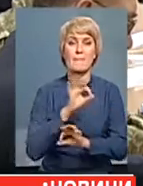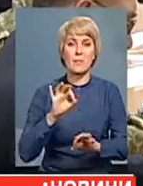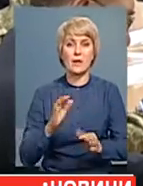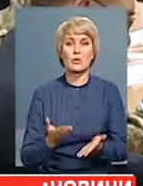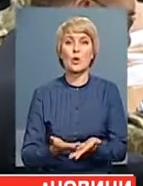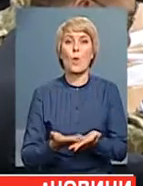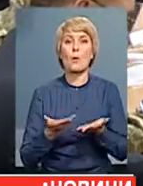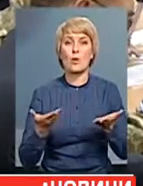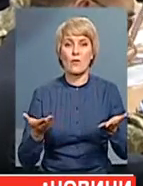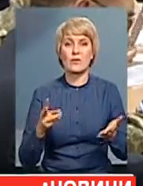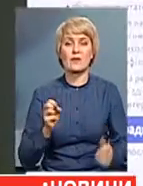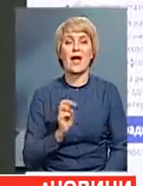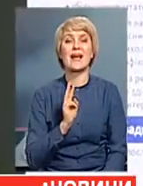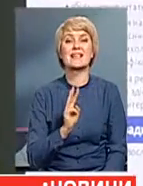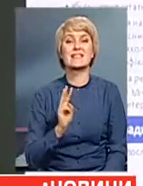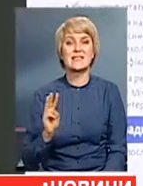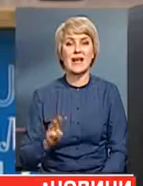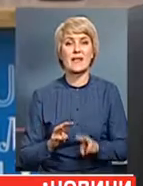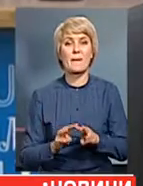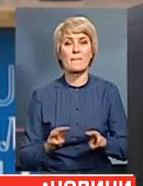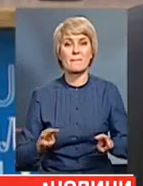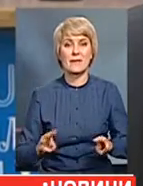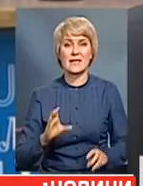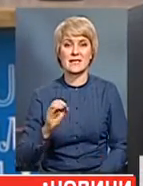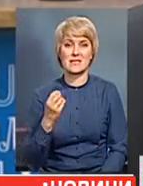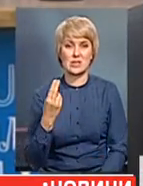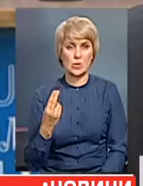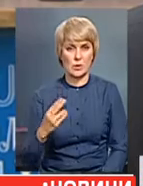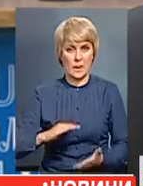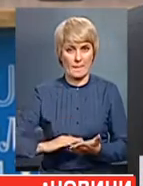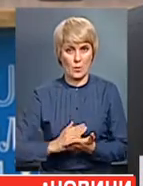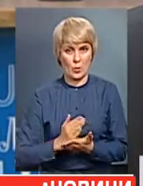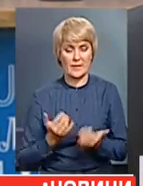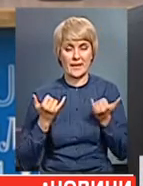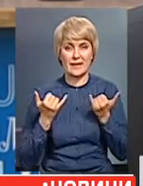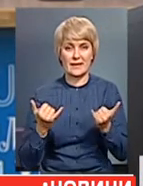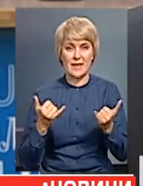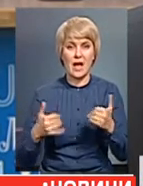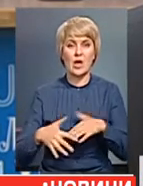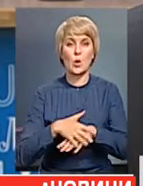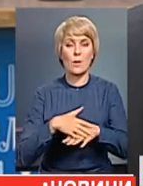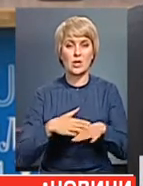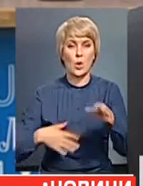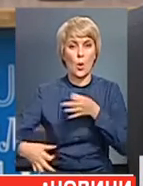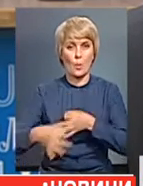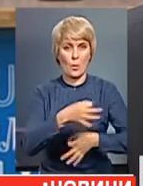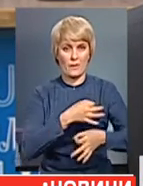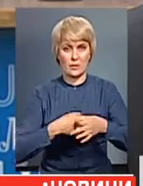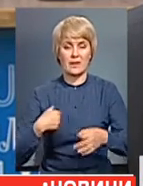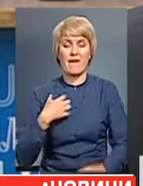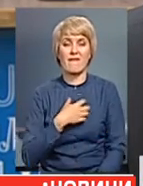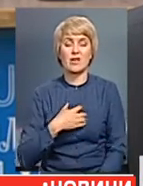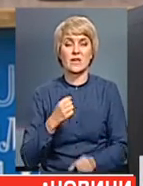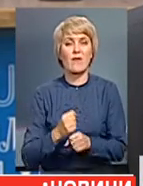громадського обговорення. Нам дуже важливо виробити і розуміння,